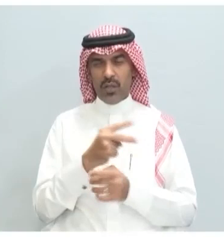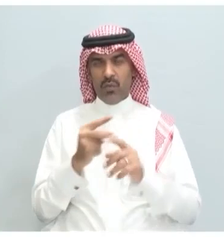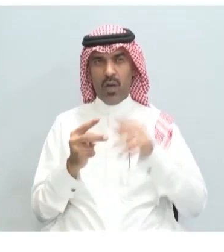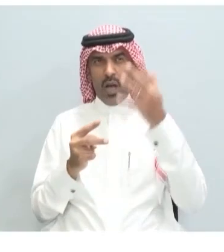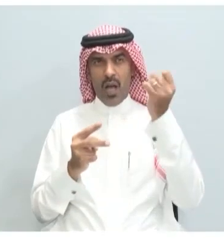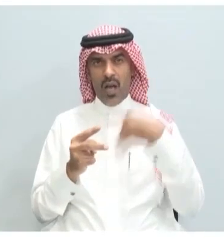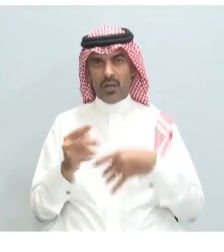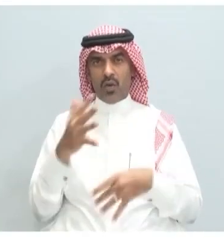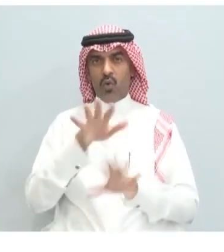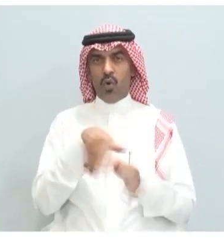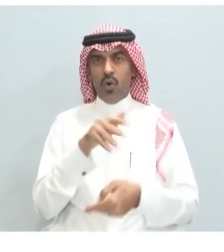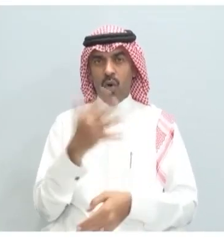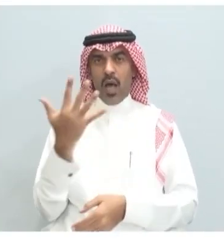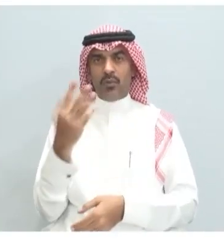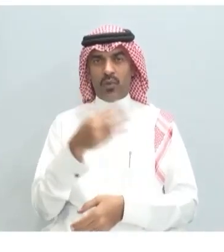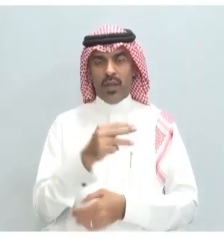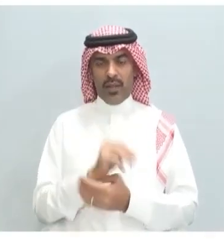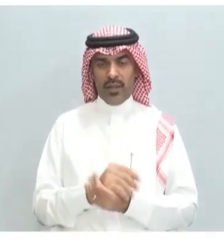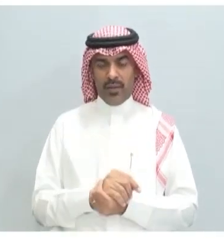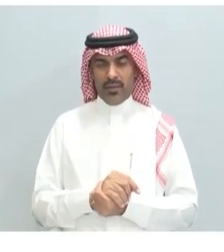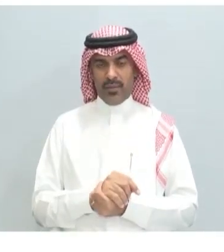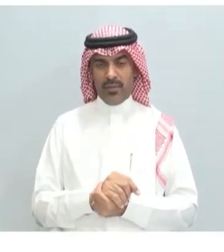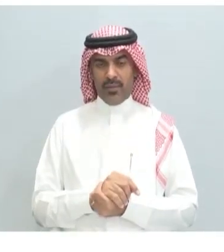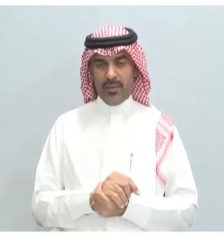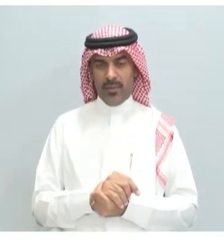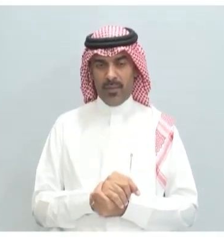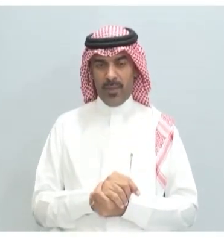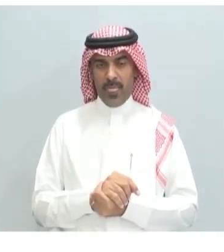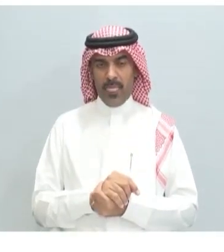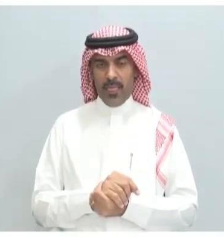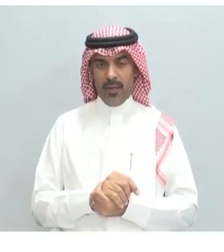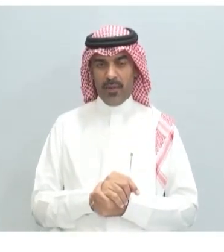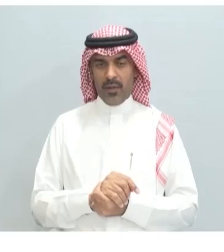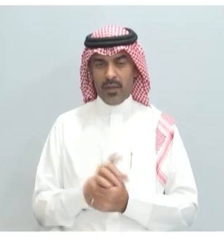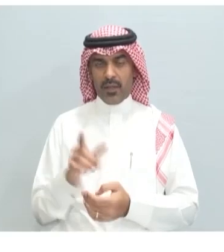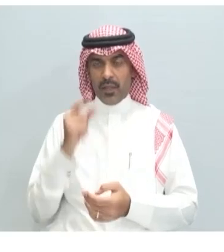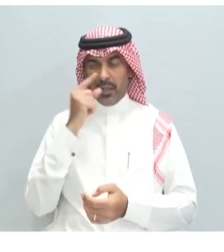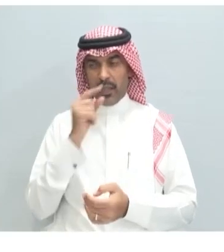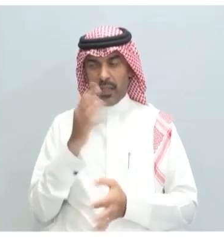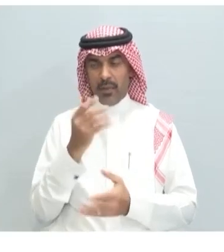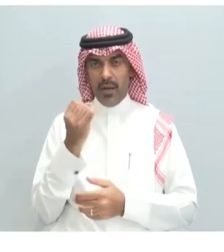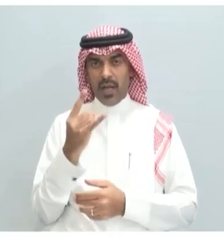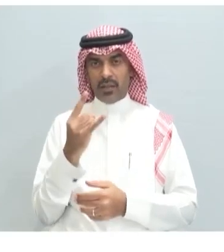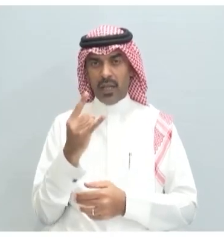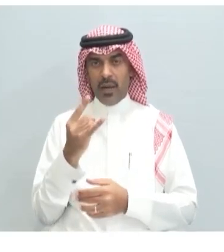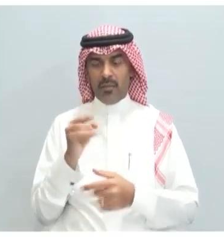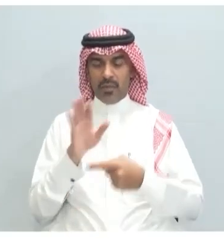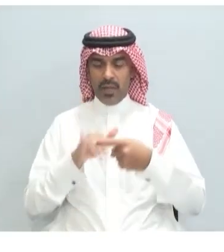35 كتاب انت عندك صح ولا لا احتمالا يكون الكتاب ديني هو 10 من اصل